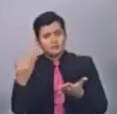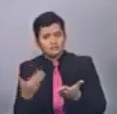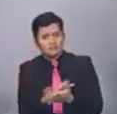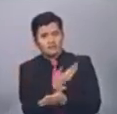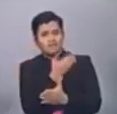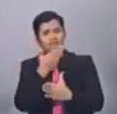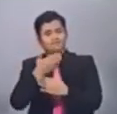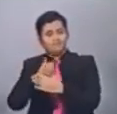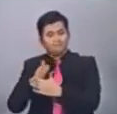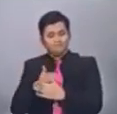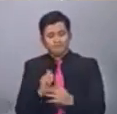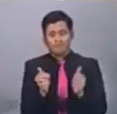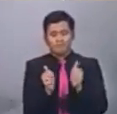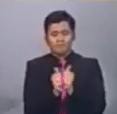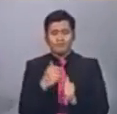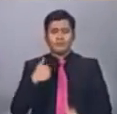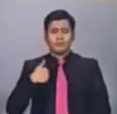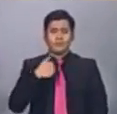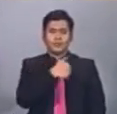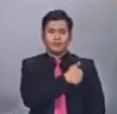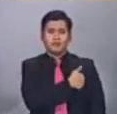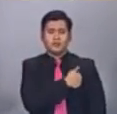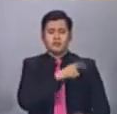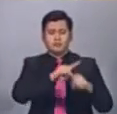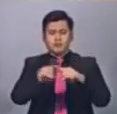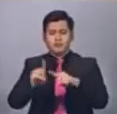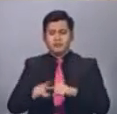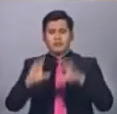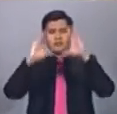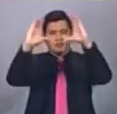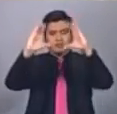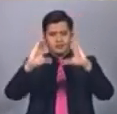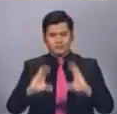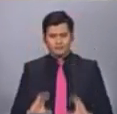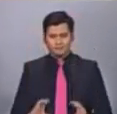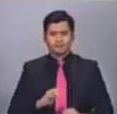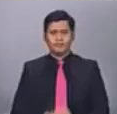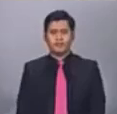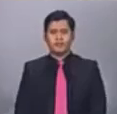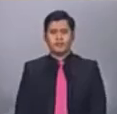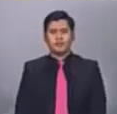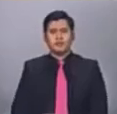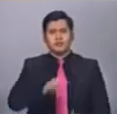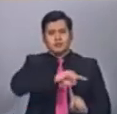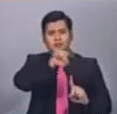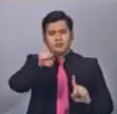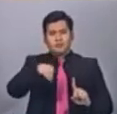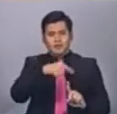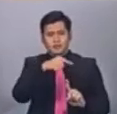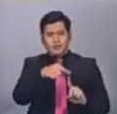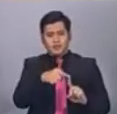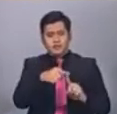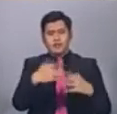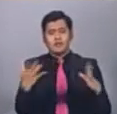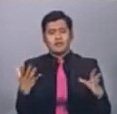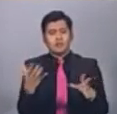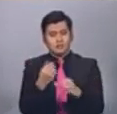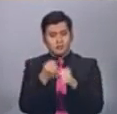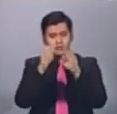dengan kami. Macam-macam tips. Bila Hani Muhli WhatsApp kata Allahyarham Farid dah tak ada, ataupun Pak Ngah dah tak